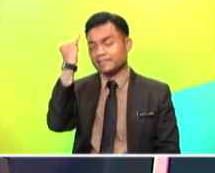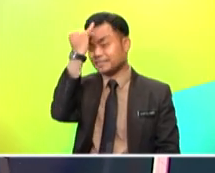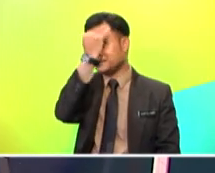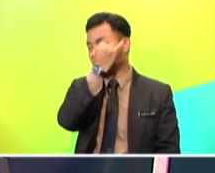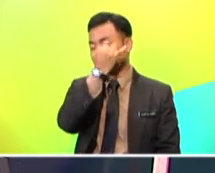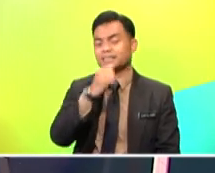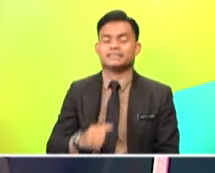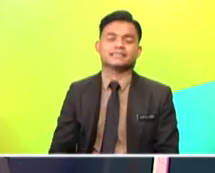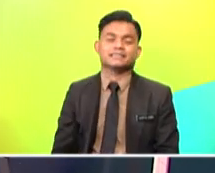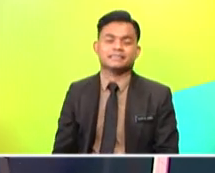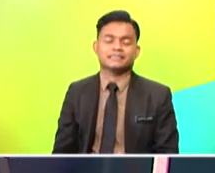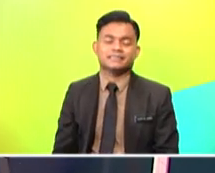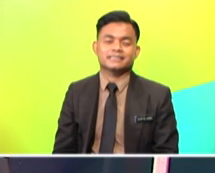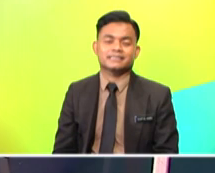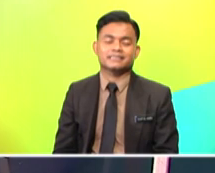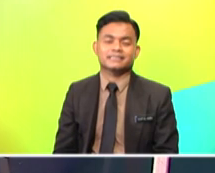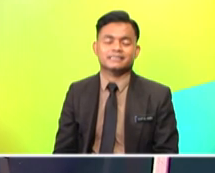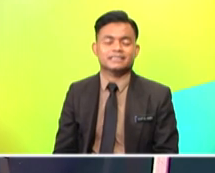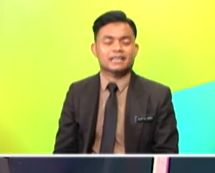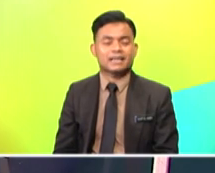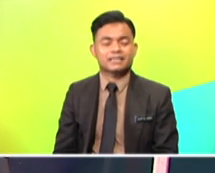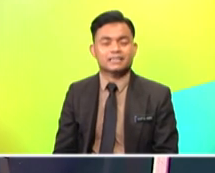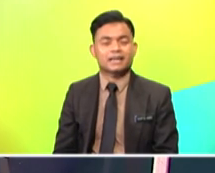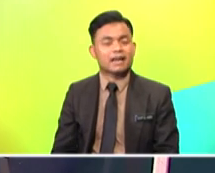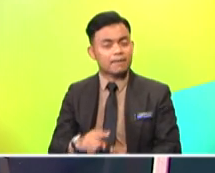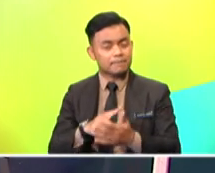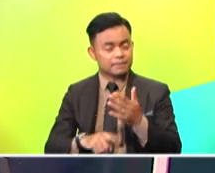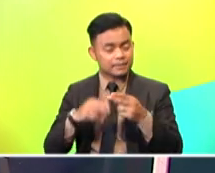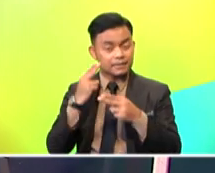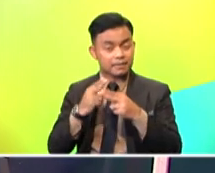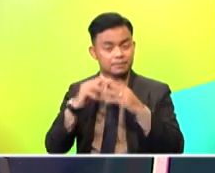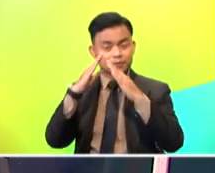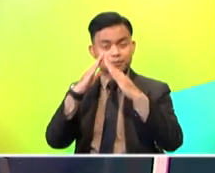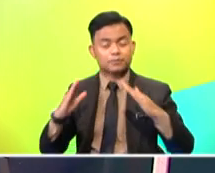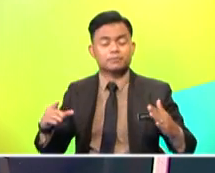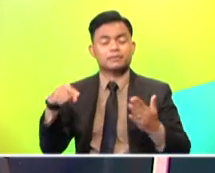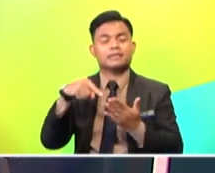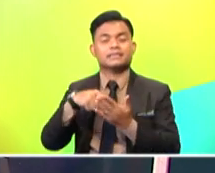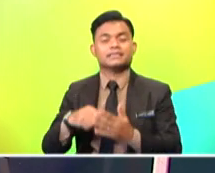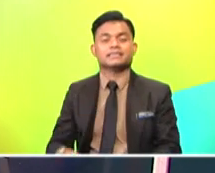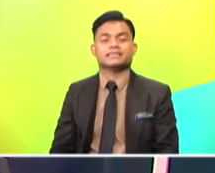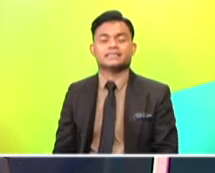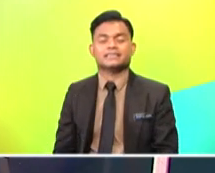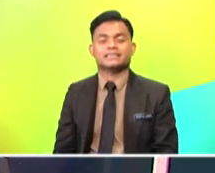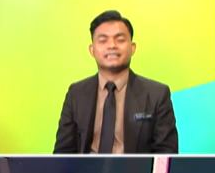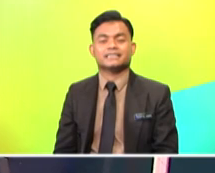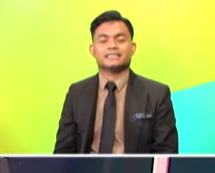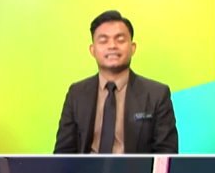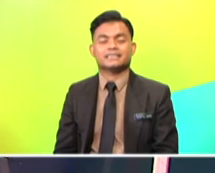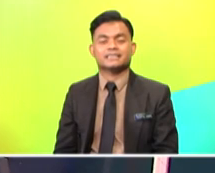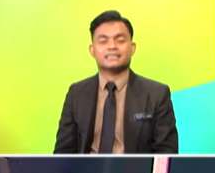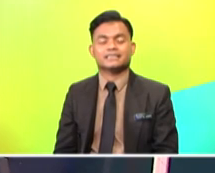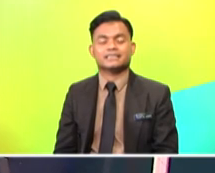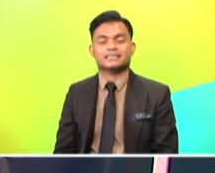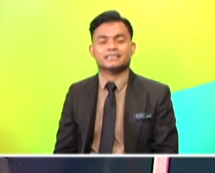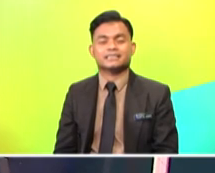satu. Tambah lagi satu. Boleh, boleh. Apa nama rumah ni Irfan? Okey, Villa Irfan.